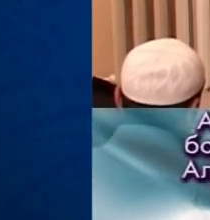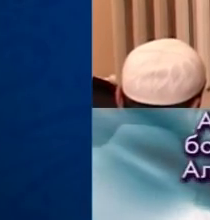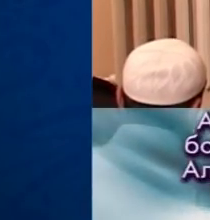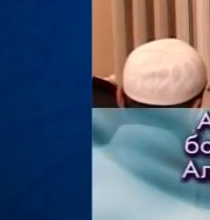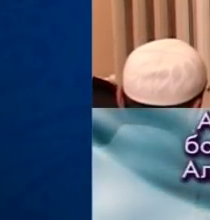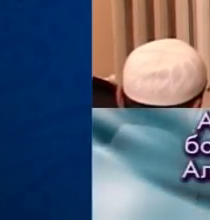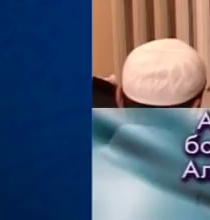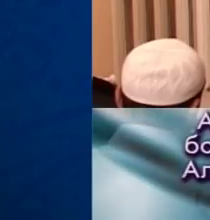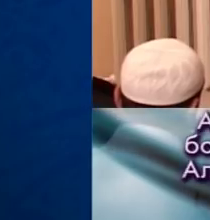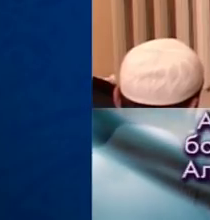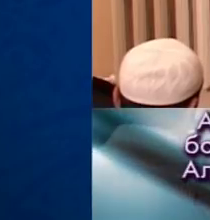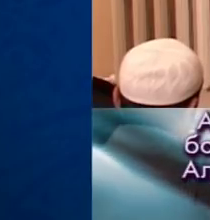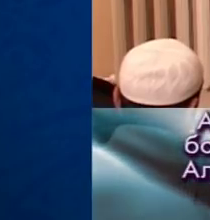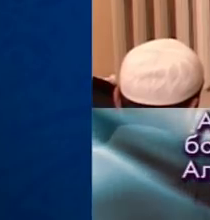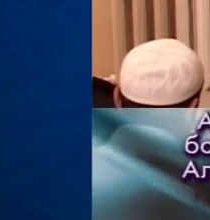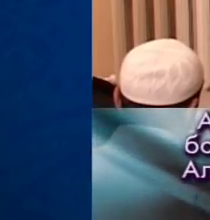muttahhirin.